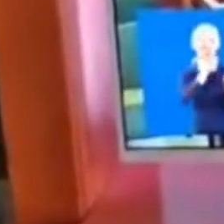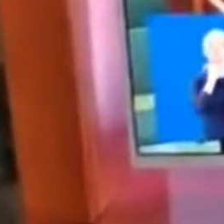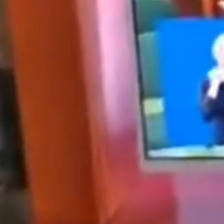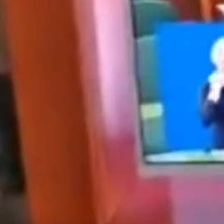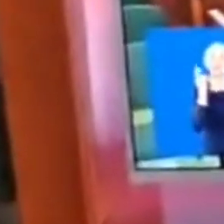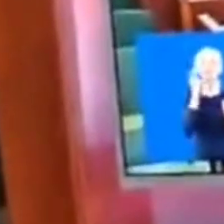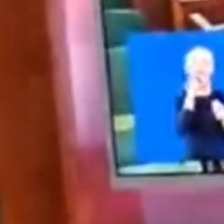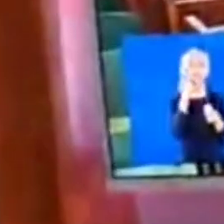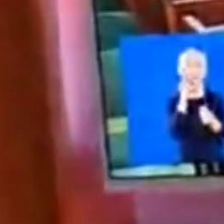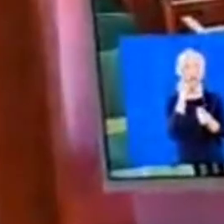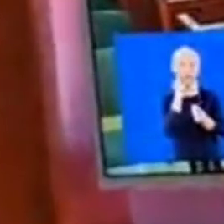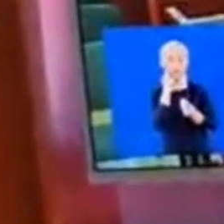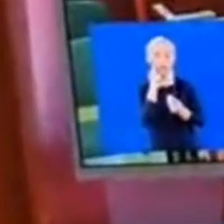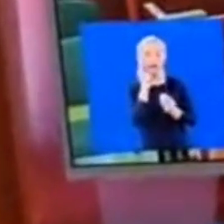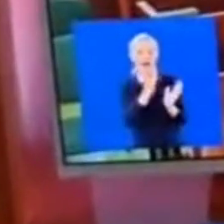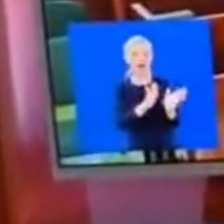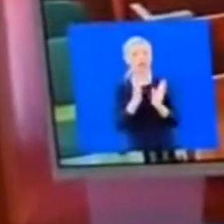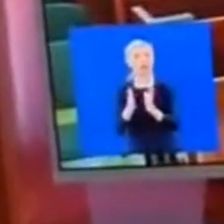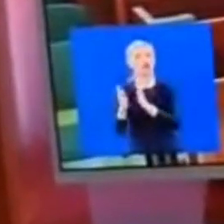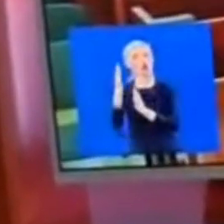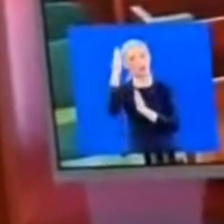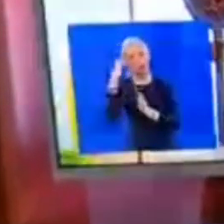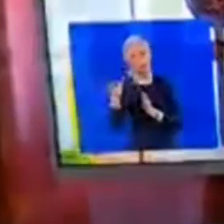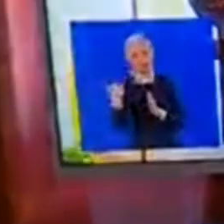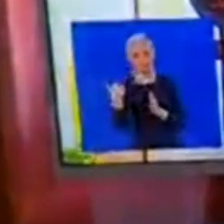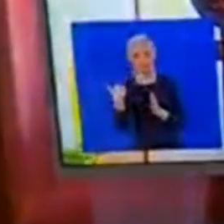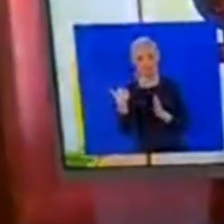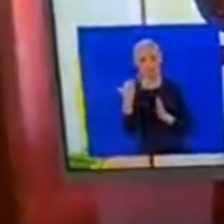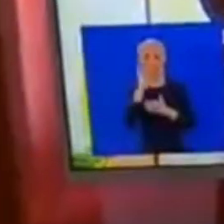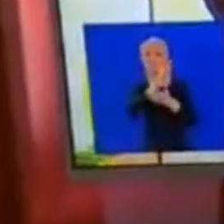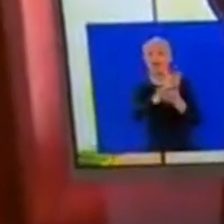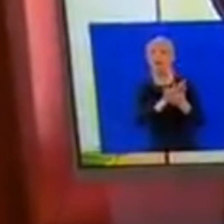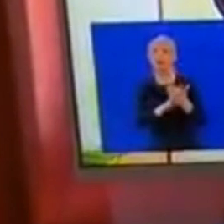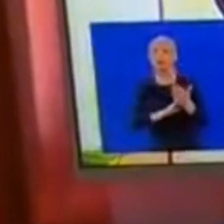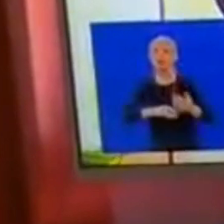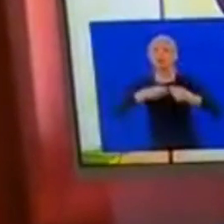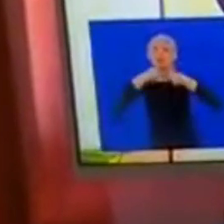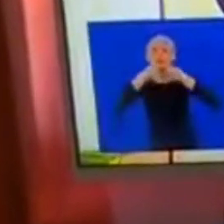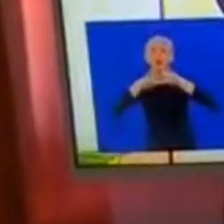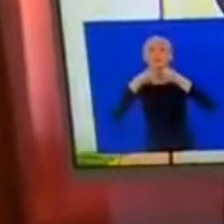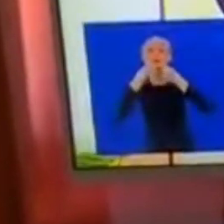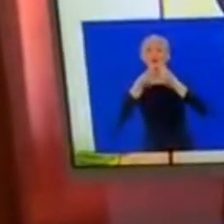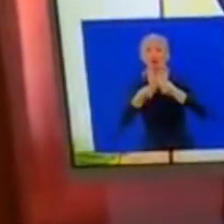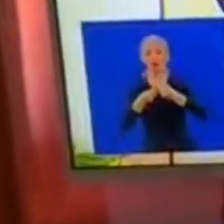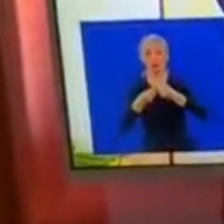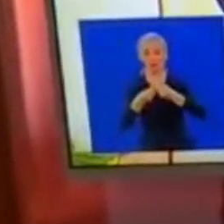biskupa, redovnika, redovnica. I na početku propovijedi